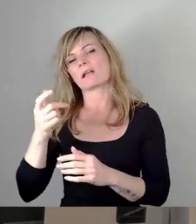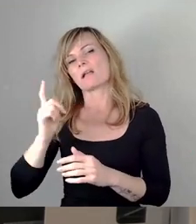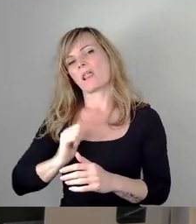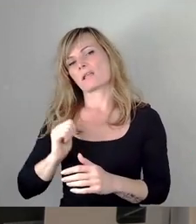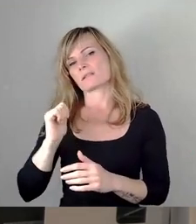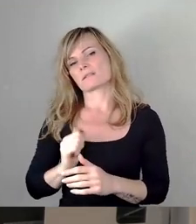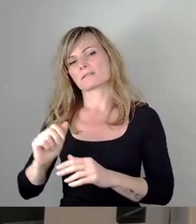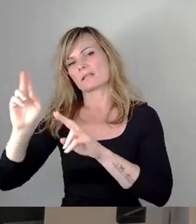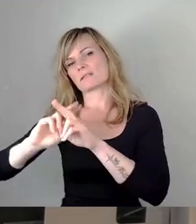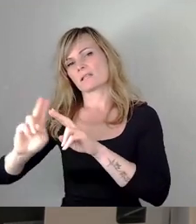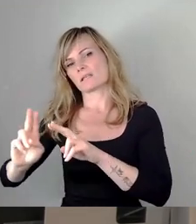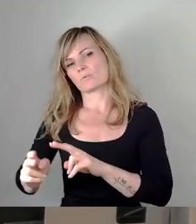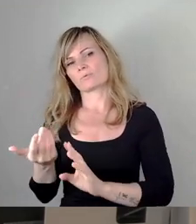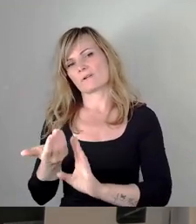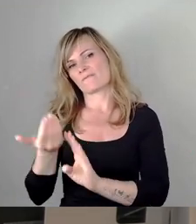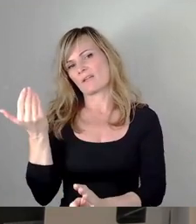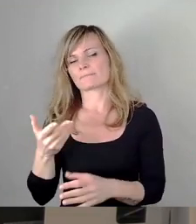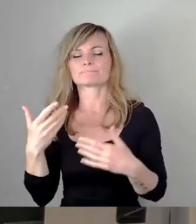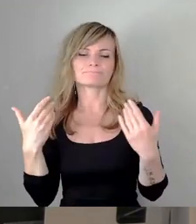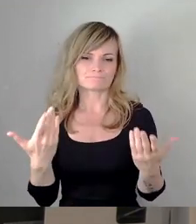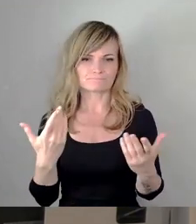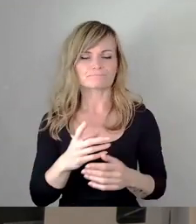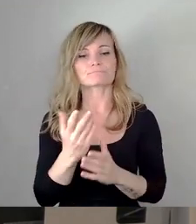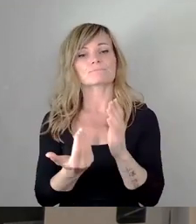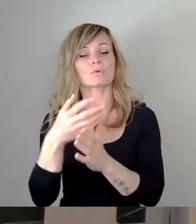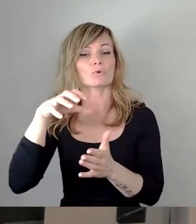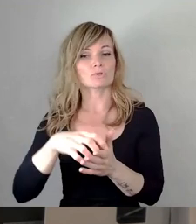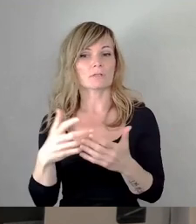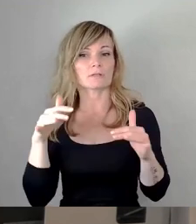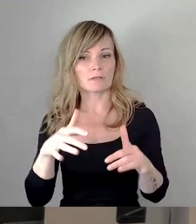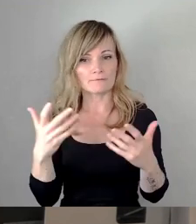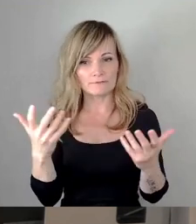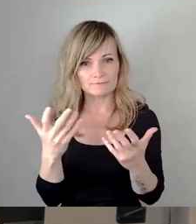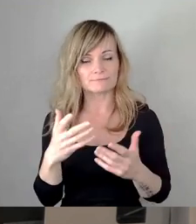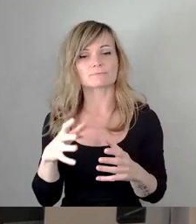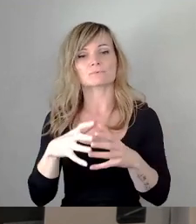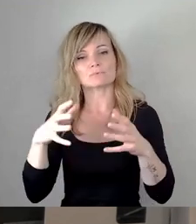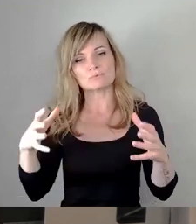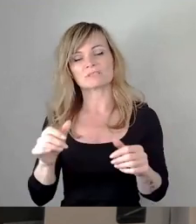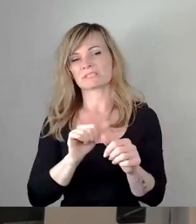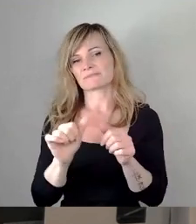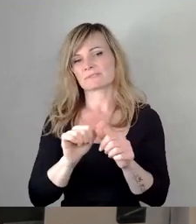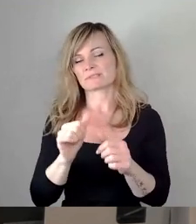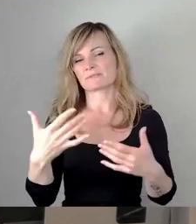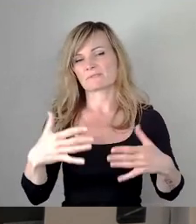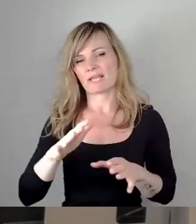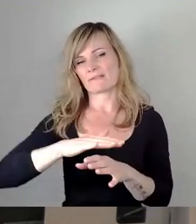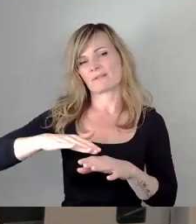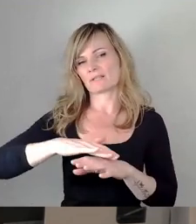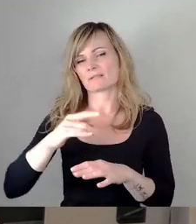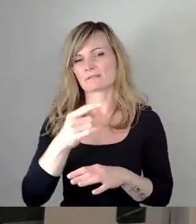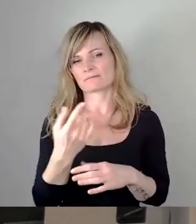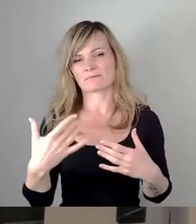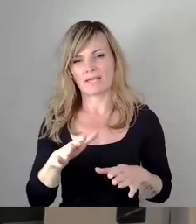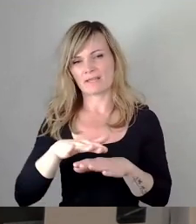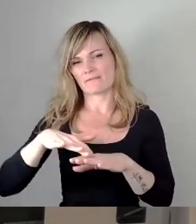ist. Was wir in der Neustadt vor allen Dingen aber auch haben, dann ist ein großes Defizit an Freiflächen und noch an Freiflächen, dann, wo